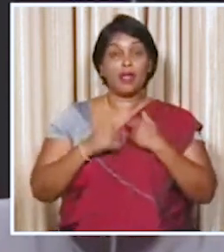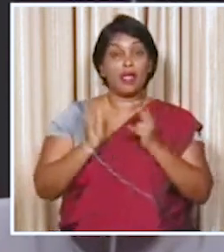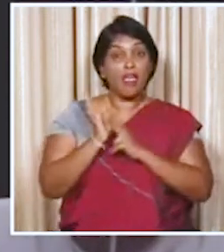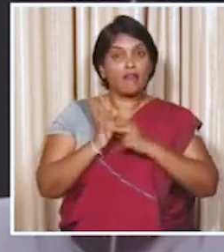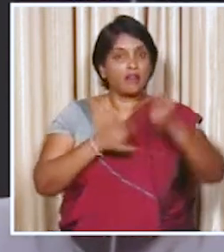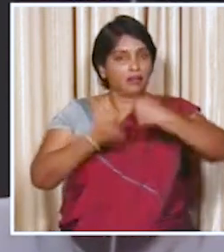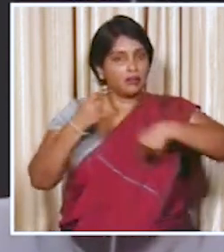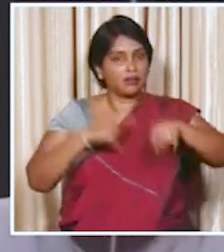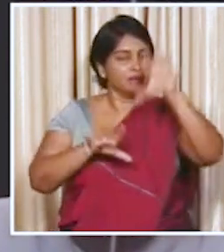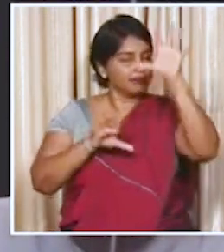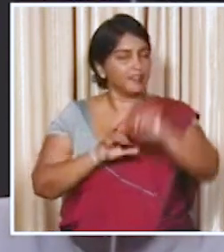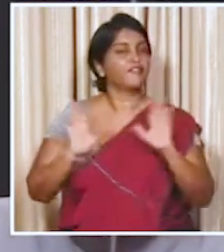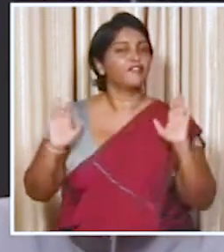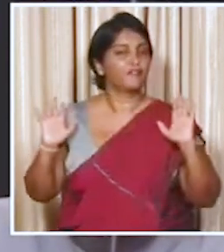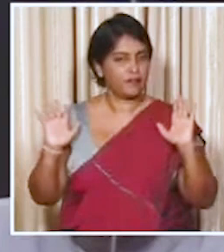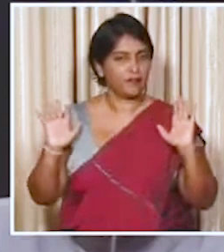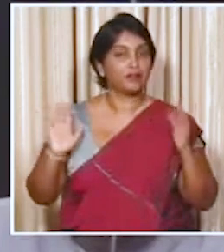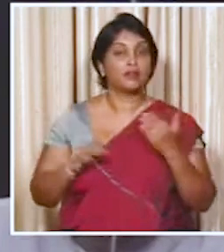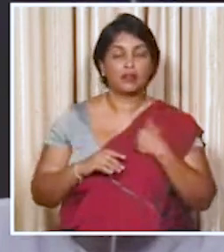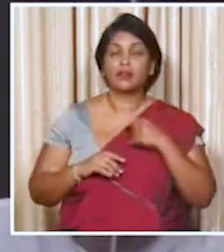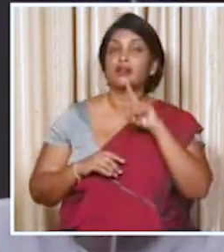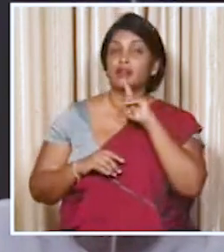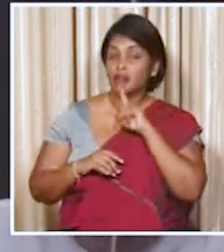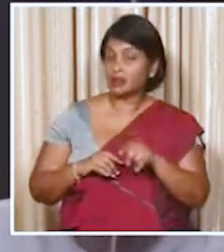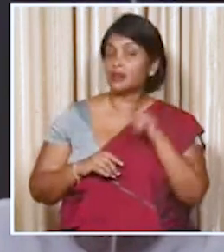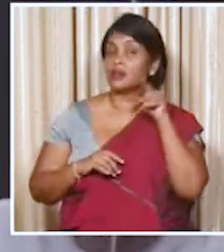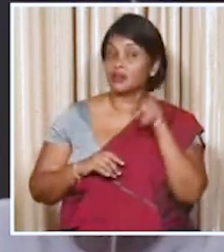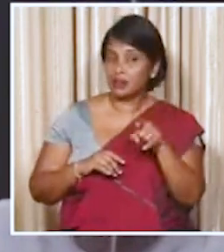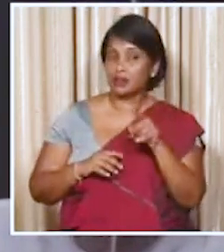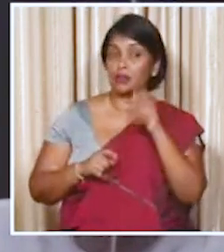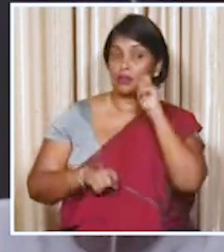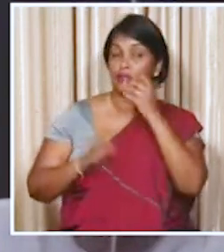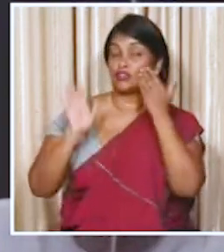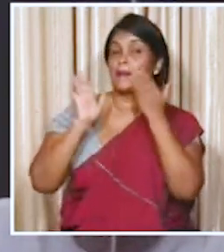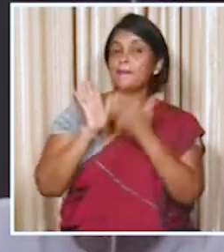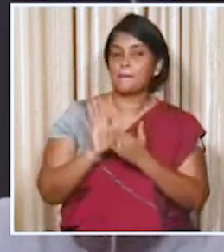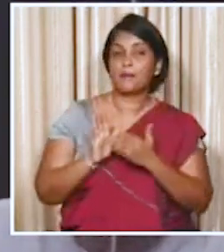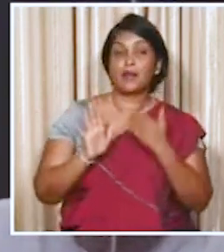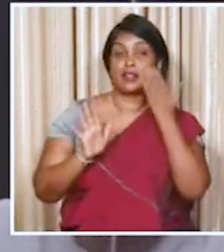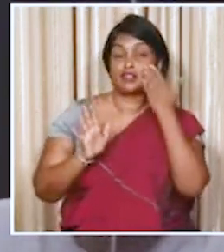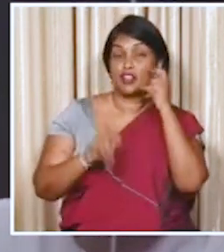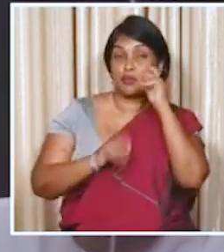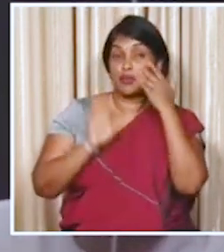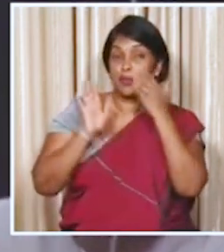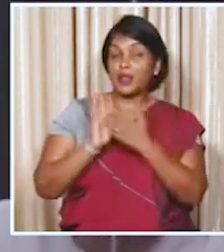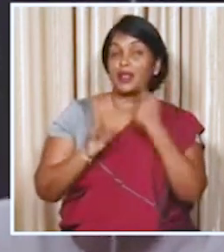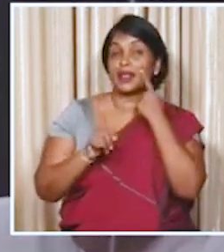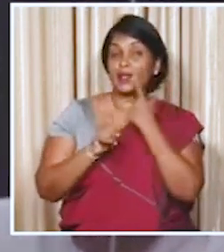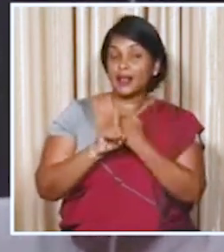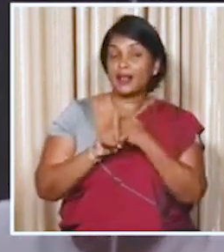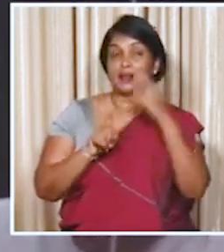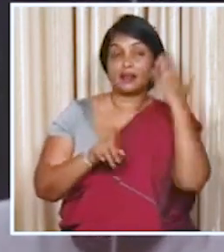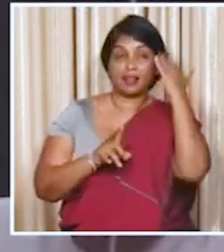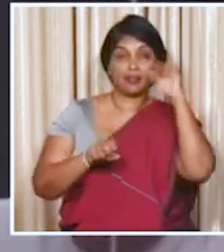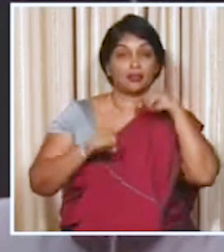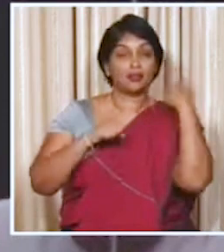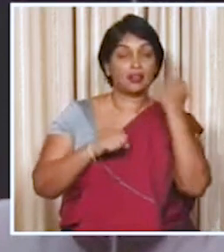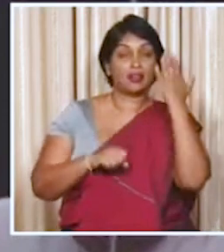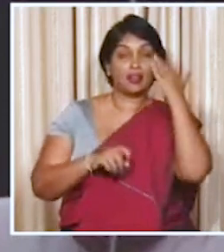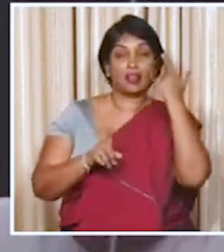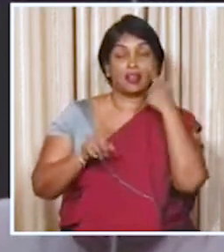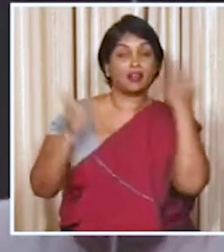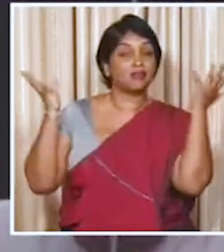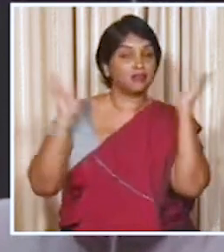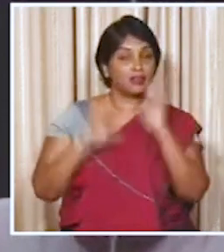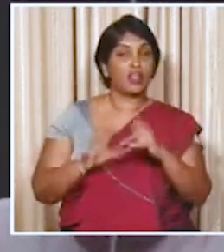නාවලපිටියෙන් විතරයි හරිනේ මන්ත්‍රීතුමිය. ඒ නිසා අපි කියන්නේ ඔබතුමියලා සෙනඟ පෙන්නනවා. හැබැයි සෙනඟ පෙන්නන්නේ මහනුවර කාන්තා සමුළුවට